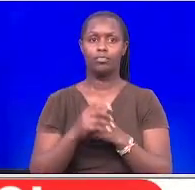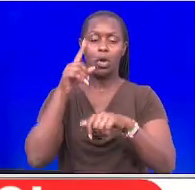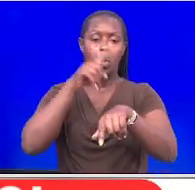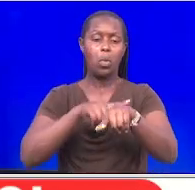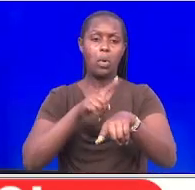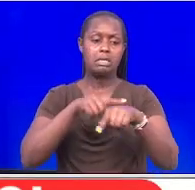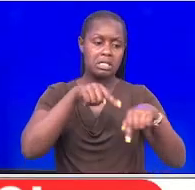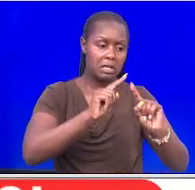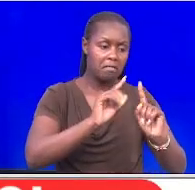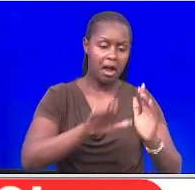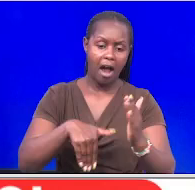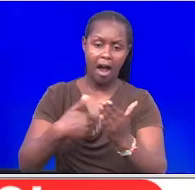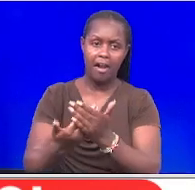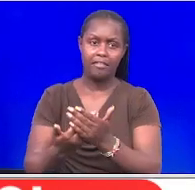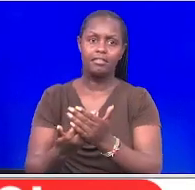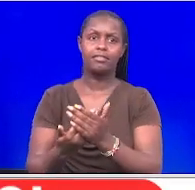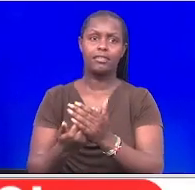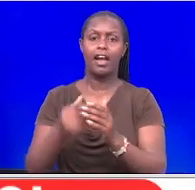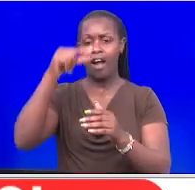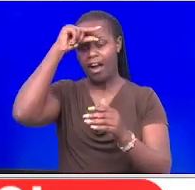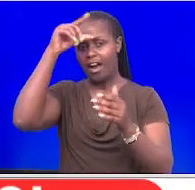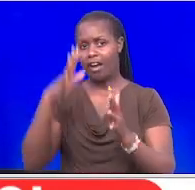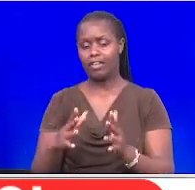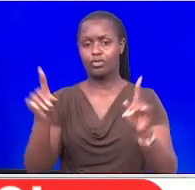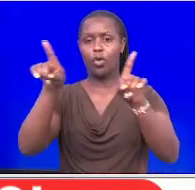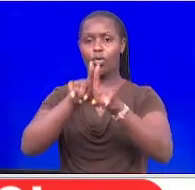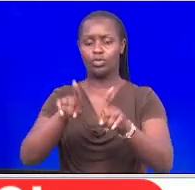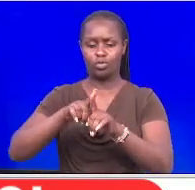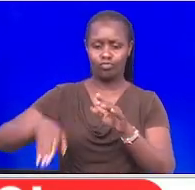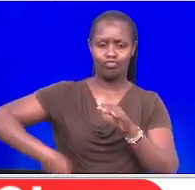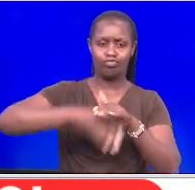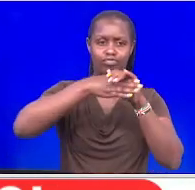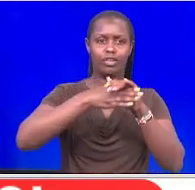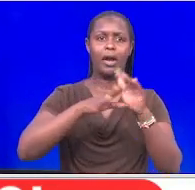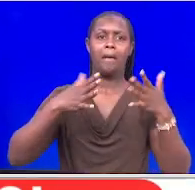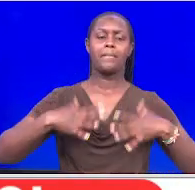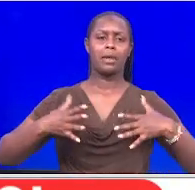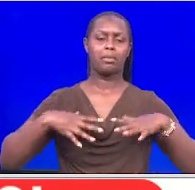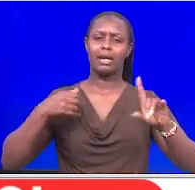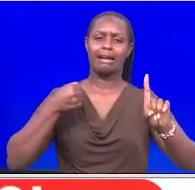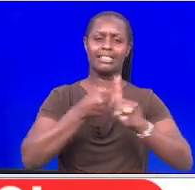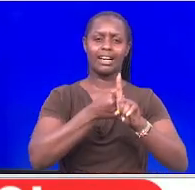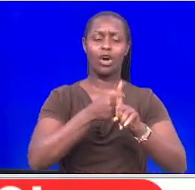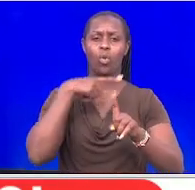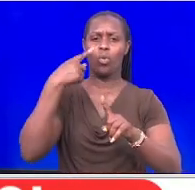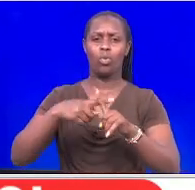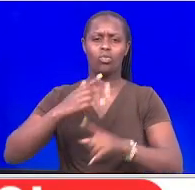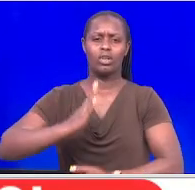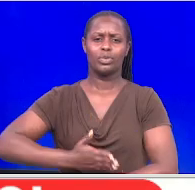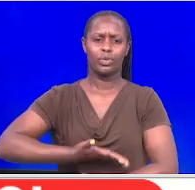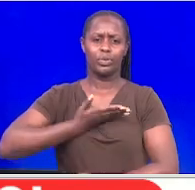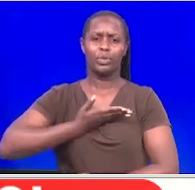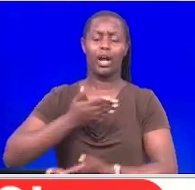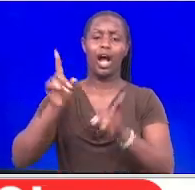Alipofika katika eneo la mkasa, gavana Sakaja alijipata pabaya baada ya kuvamiwa na wakazi waliojawa na hasira na